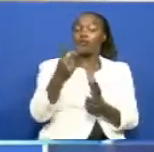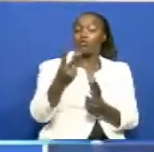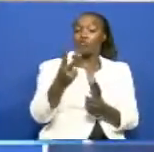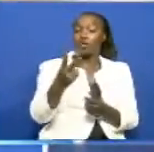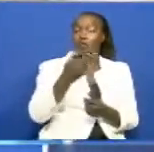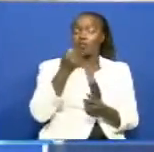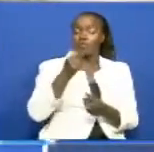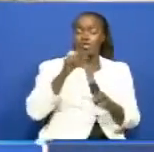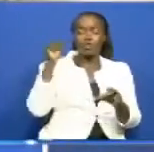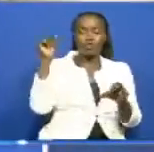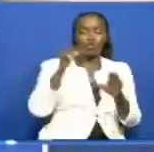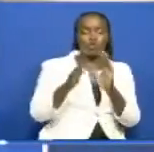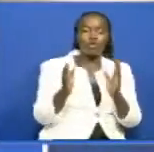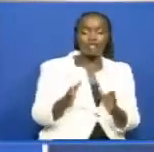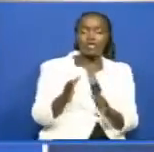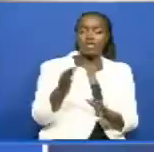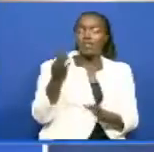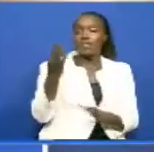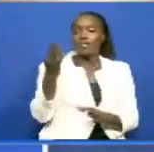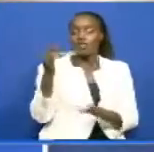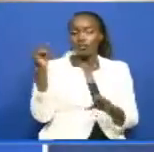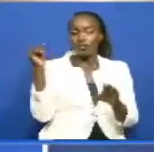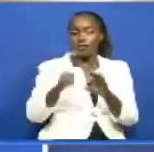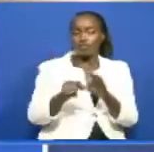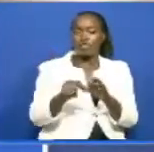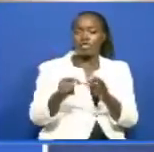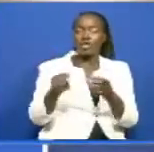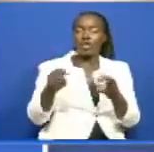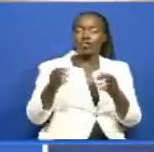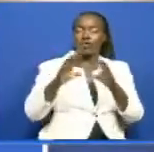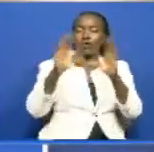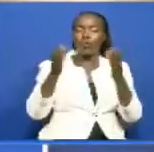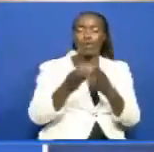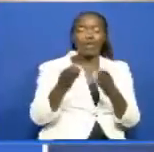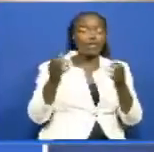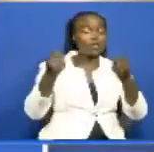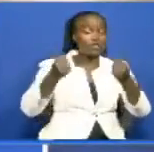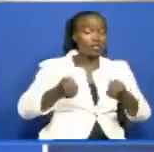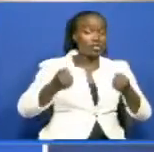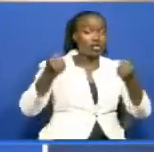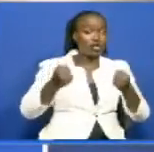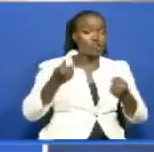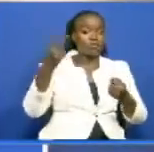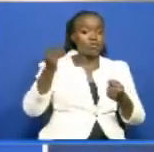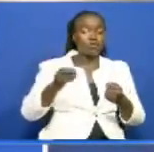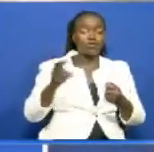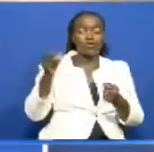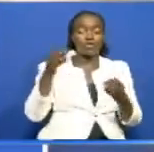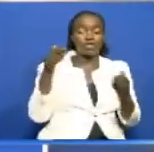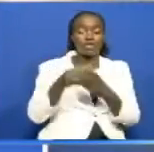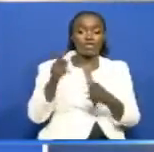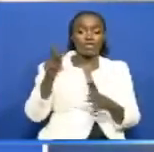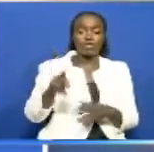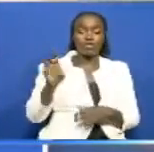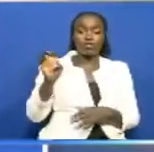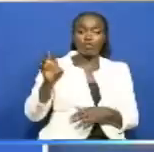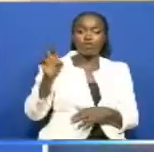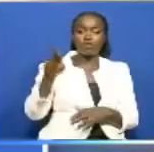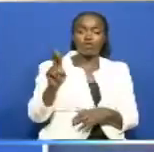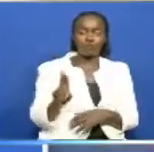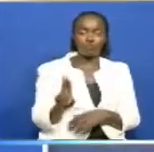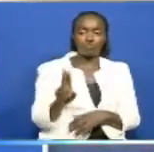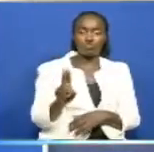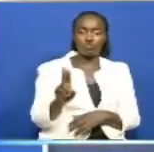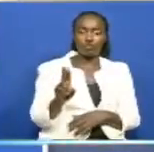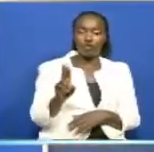kufunga mabao matatu kwenye mchuano wa kufuzu kwa kombe la dunia mwaka 2022 dhidi ya Peru. Mshambulizi huyo wa Paris Saint-Germain